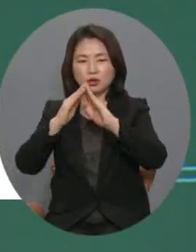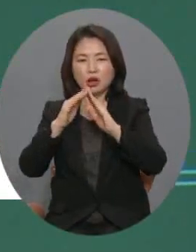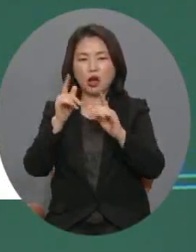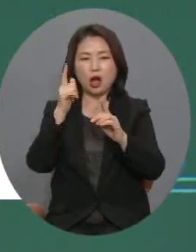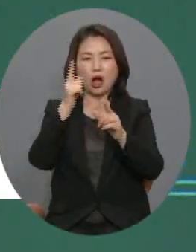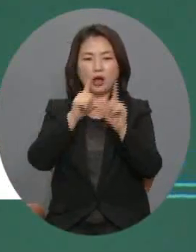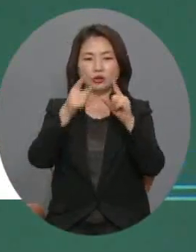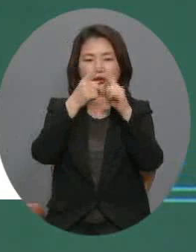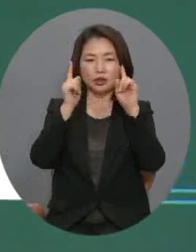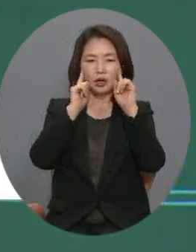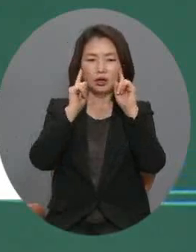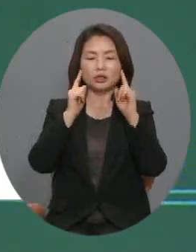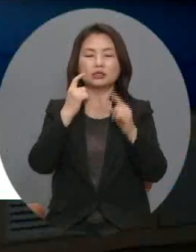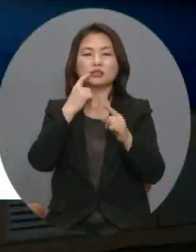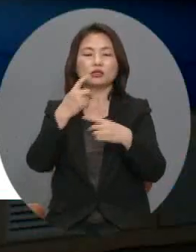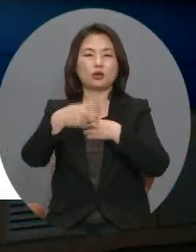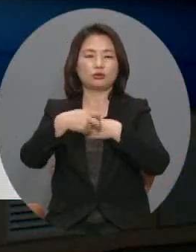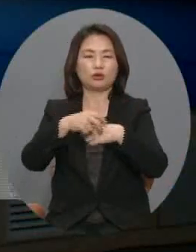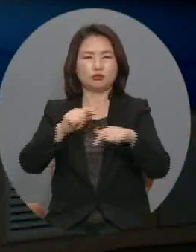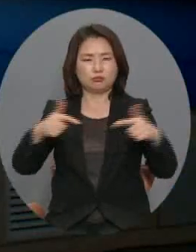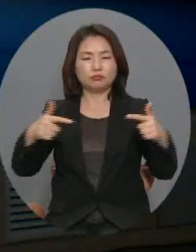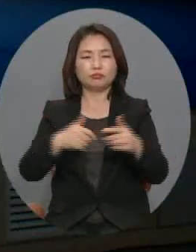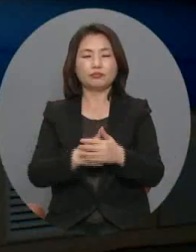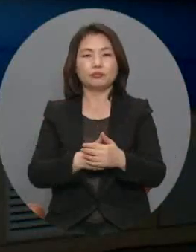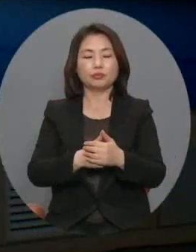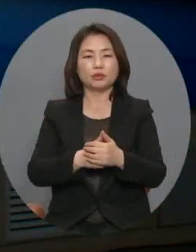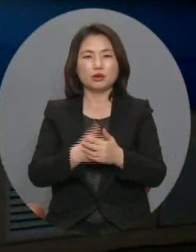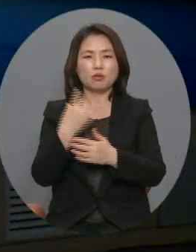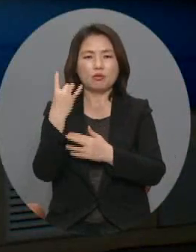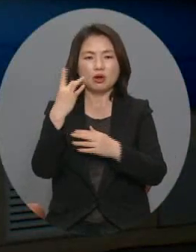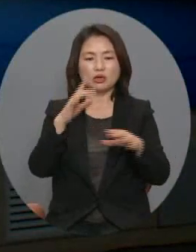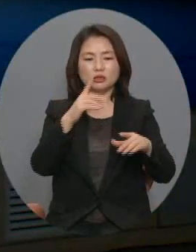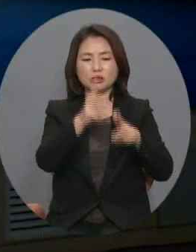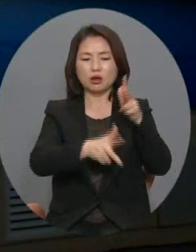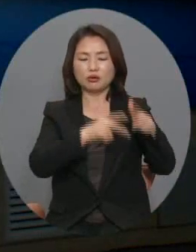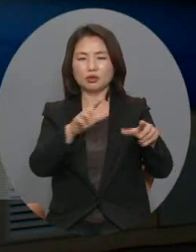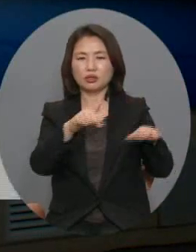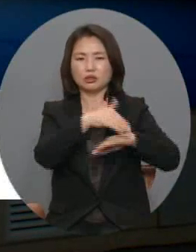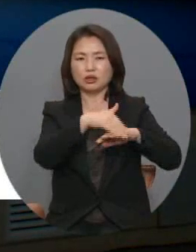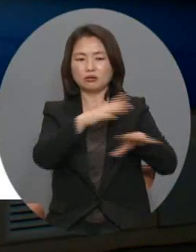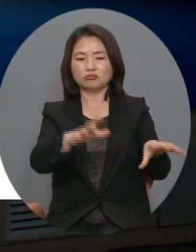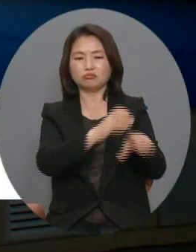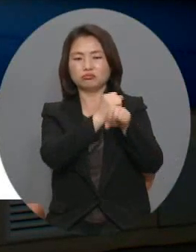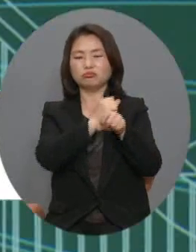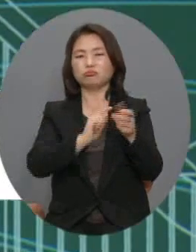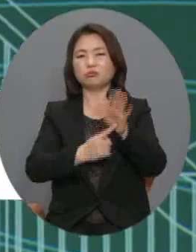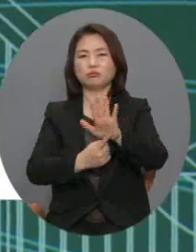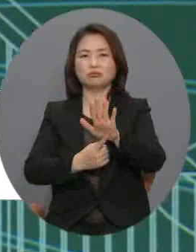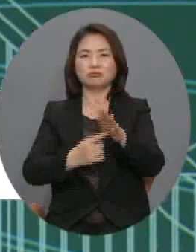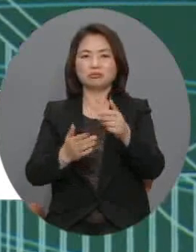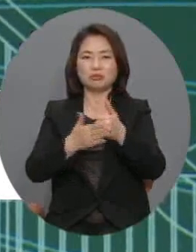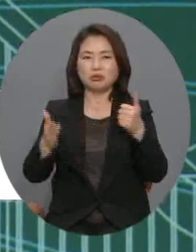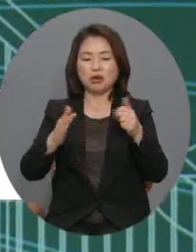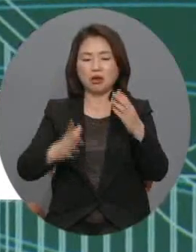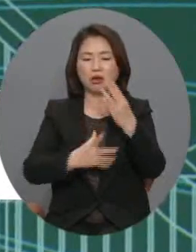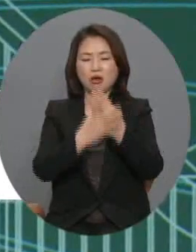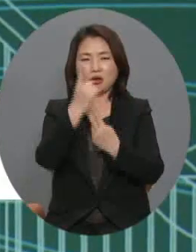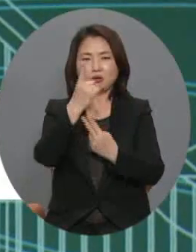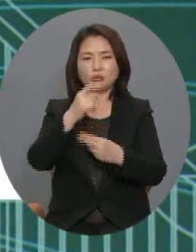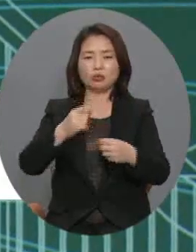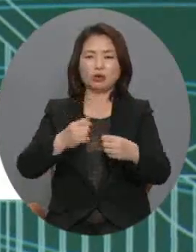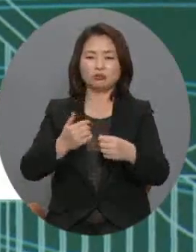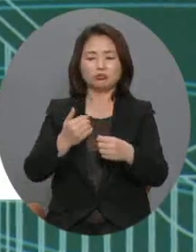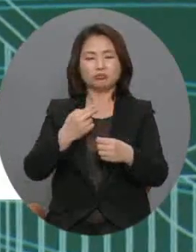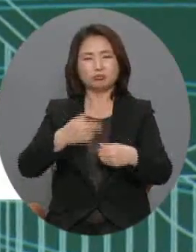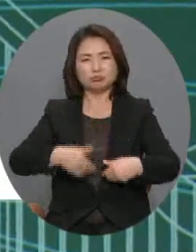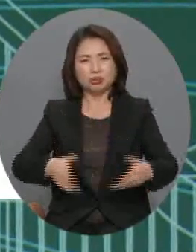뭐 안동대학교를 중심으로 한 치과대학이라든지 대부분 기존에 나온 사업 계획을 종합한 정도여서 굳이 행정통합을 하지